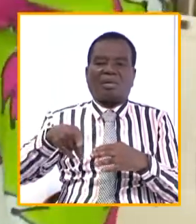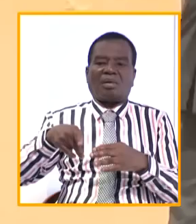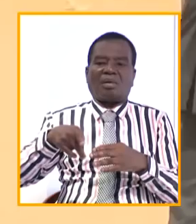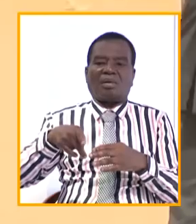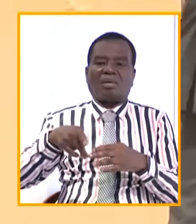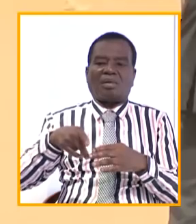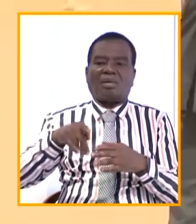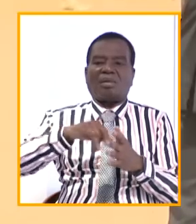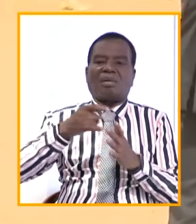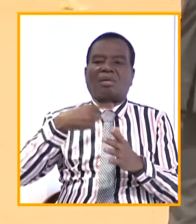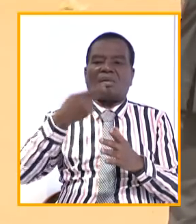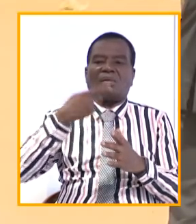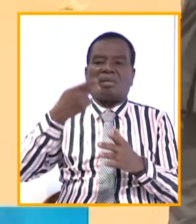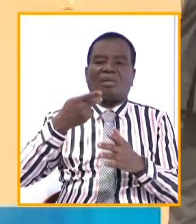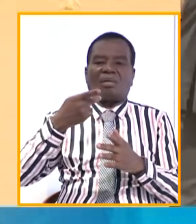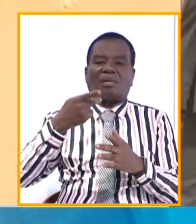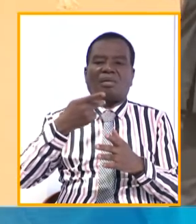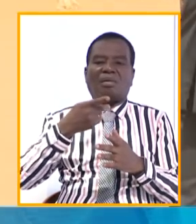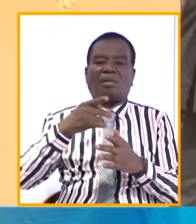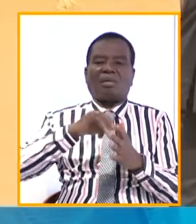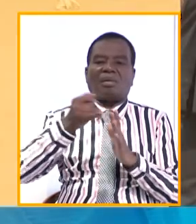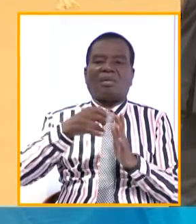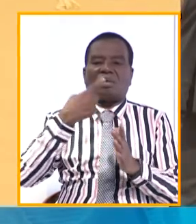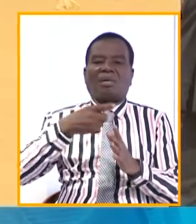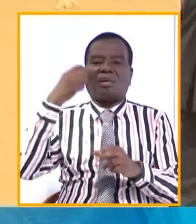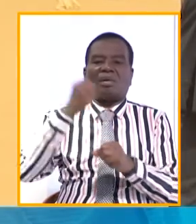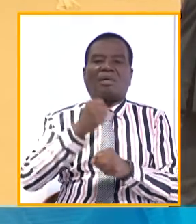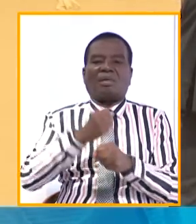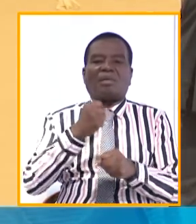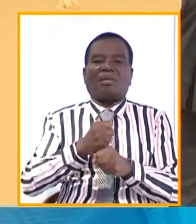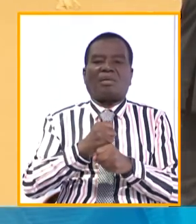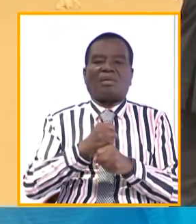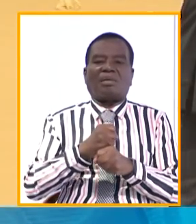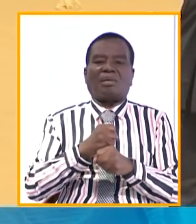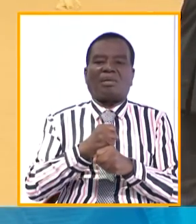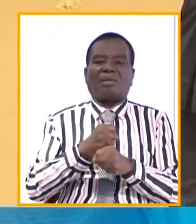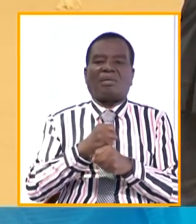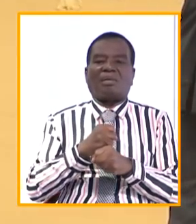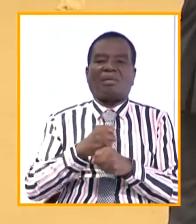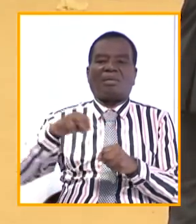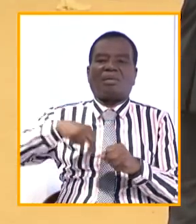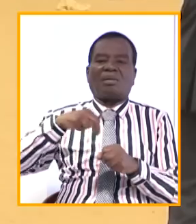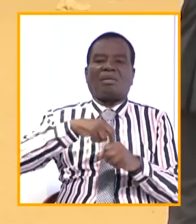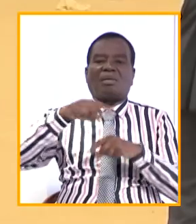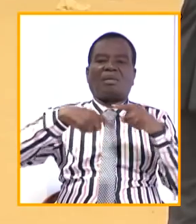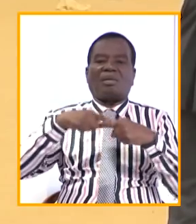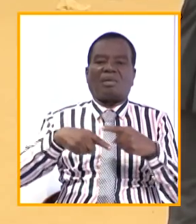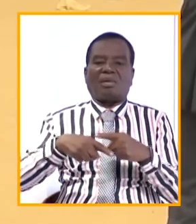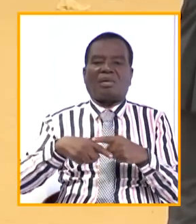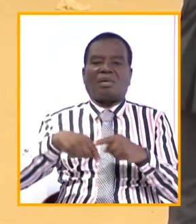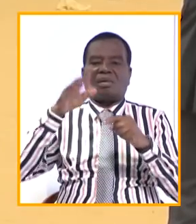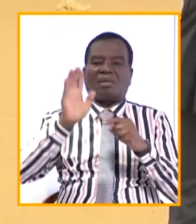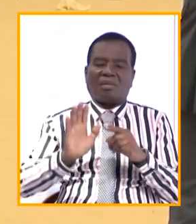Il y a ceux qui parlent et à ceux qui travaillent. Nous allons